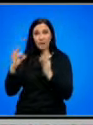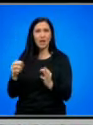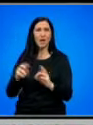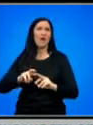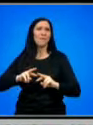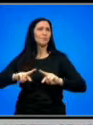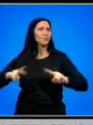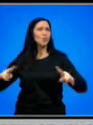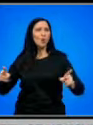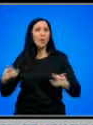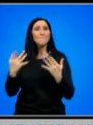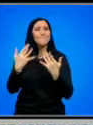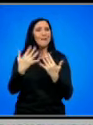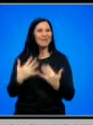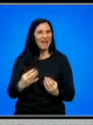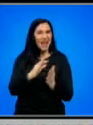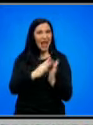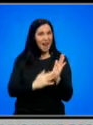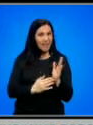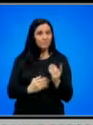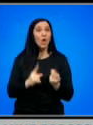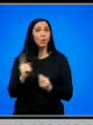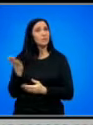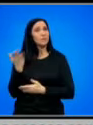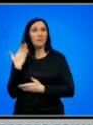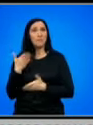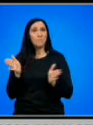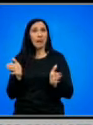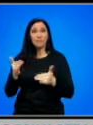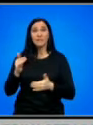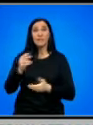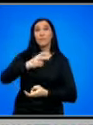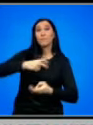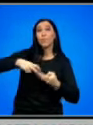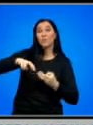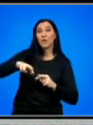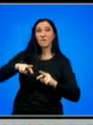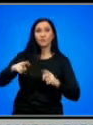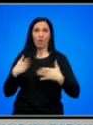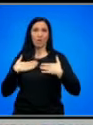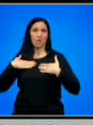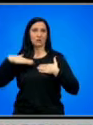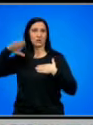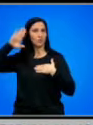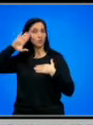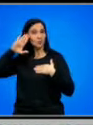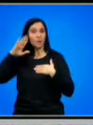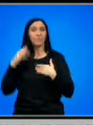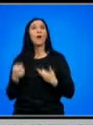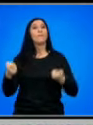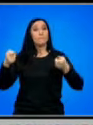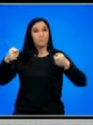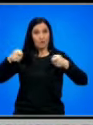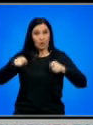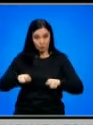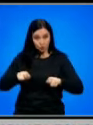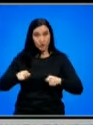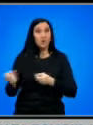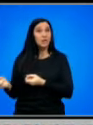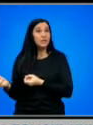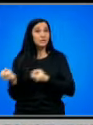други материала, които са били предмет на проверки в друга наша служба, приключени са и